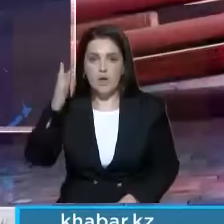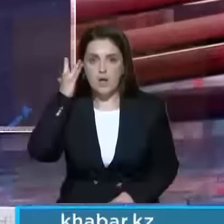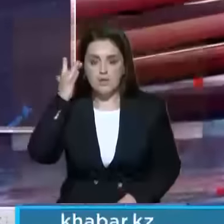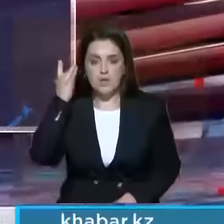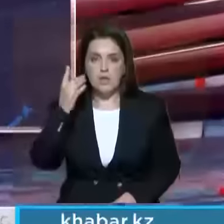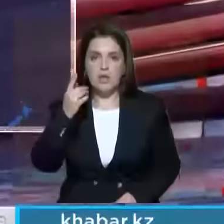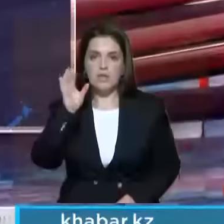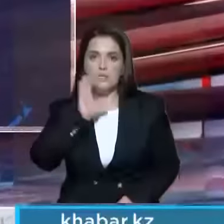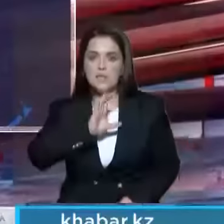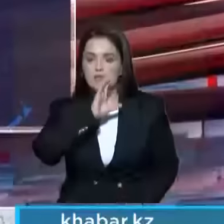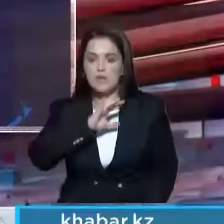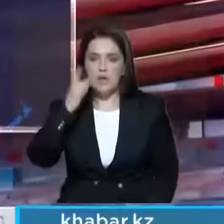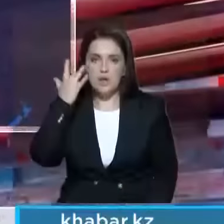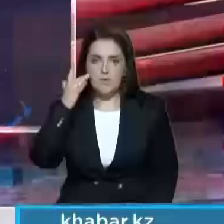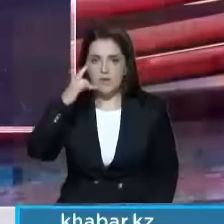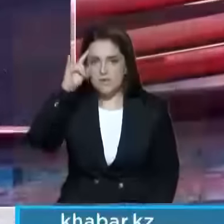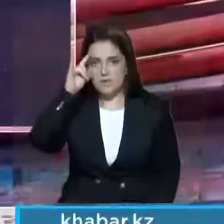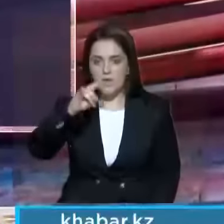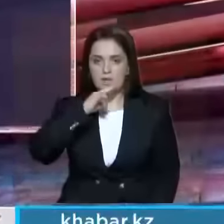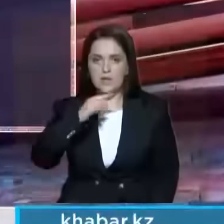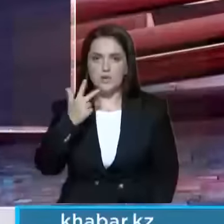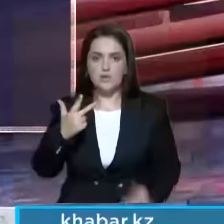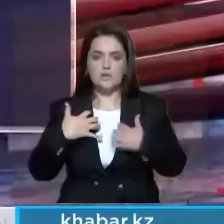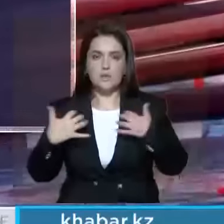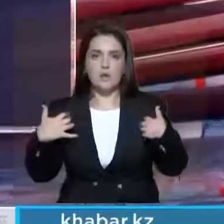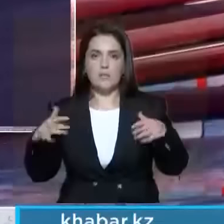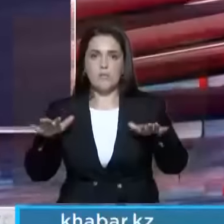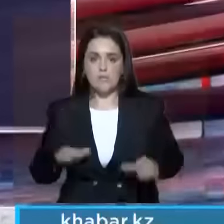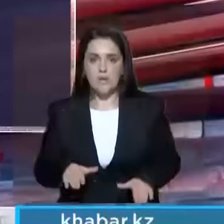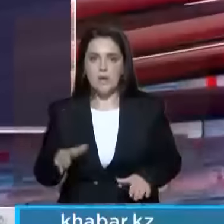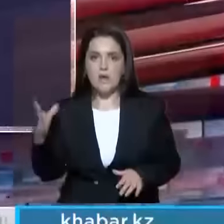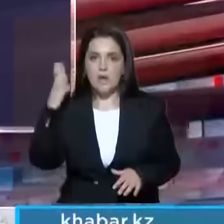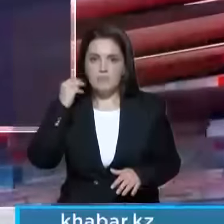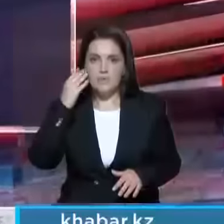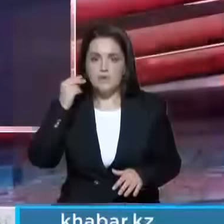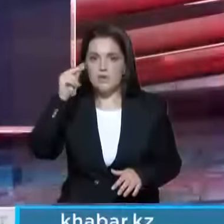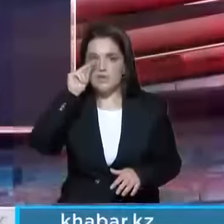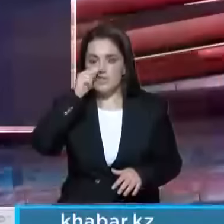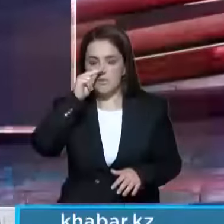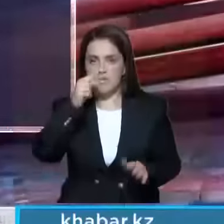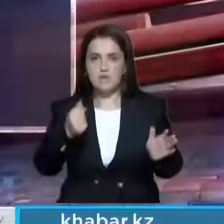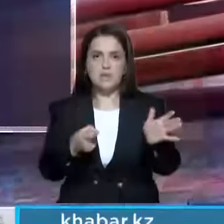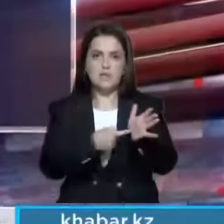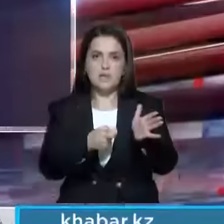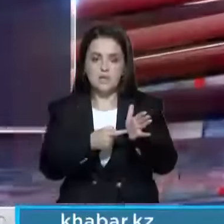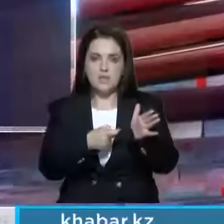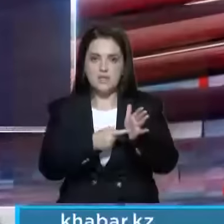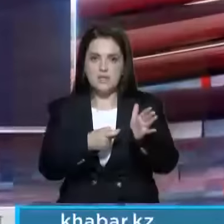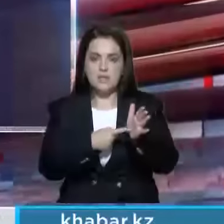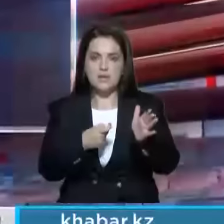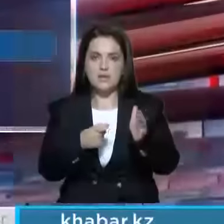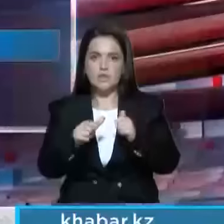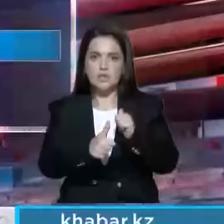сотни в Северной Америке. А вот в Казахстане в трех зоопарках – Алматинском, Шымкентском и Карагандинском – сегодня содержится 16